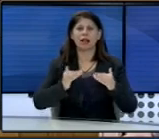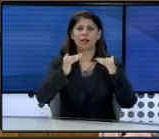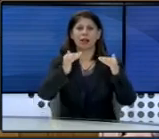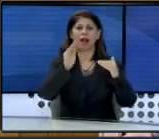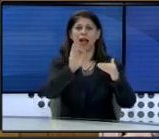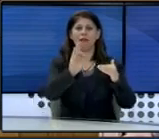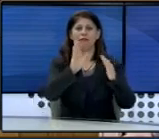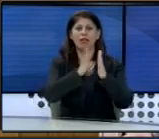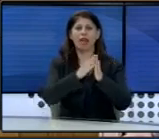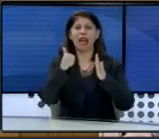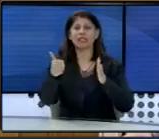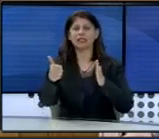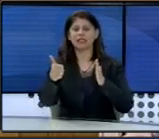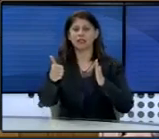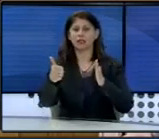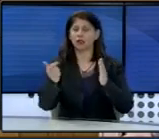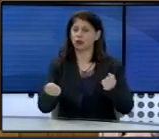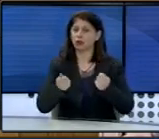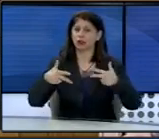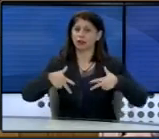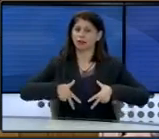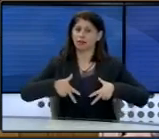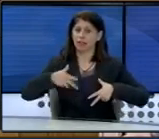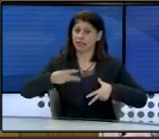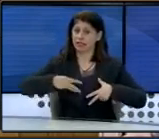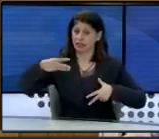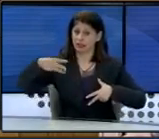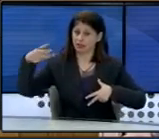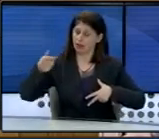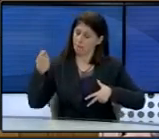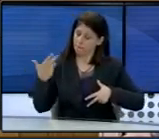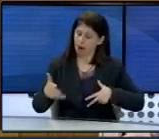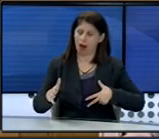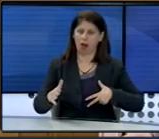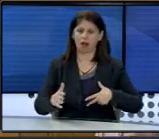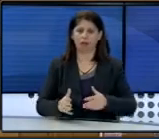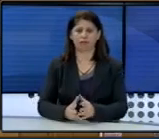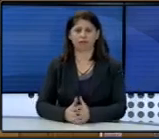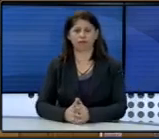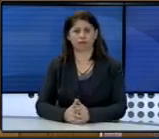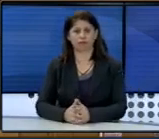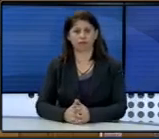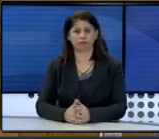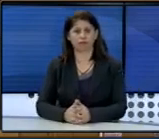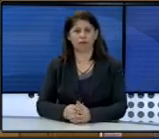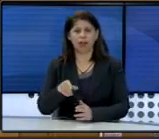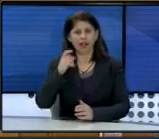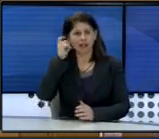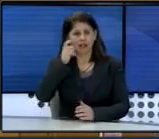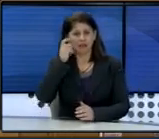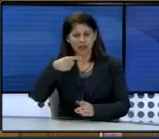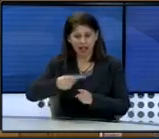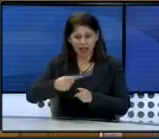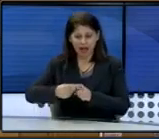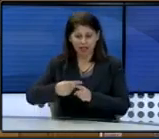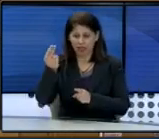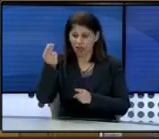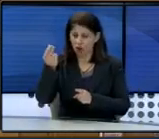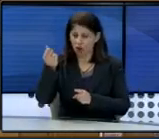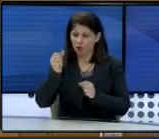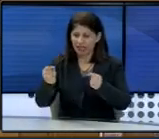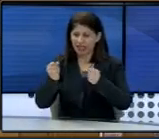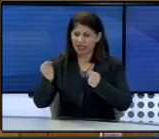των F-16 που έγινε επί κυβερνήσεως ΣΥΡΙΖΑ. Αλλά σε μια χώρα που πριν μια δεκαετία βυθίστηκε στην οικονομική